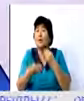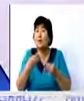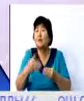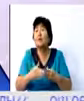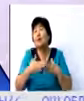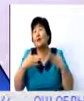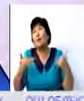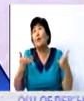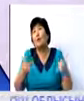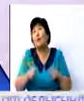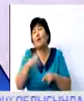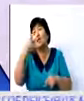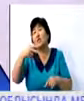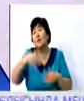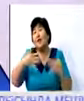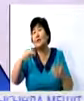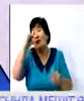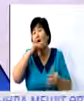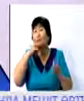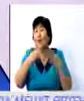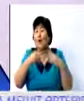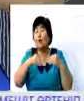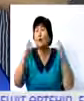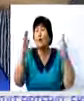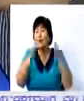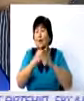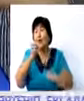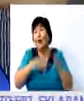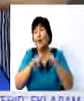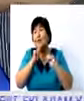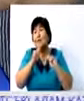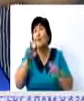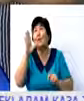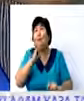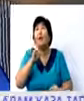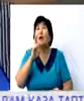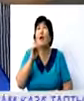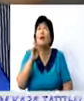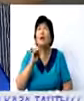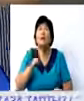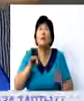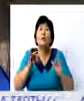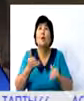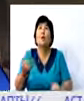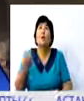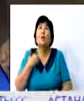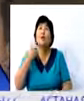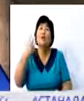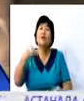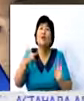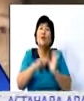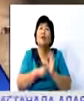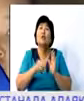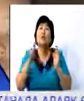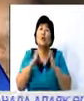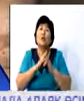ұстаныммен бүгінге дейін 20-дан астам қазақ отбасына баспана қуанышын сыйлап үлгерген қарекет қайырымдылық қоры Қызылордада 26-шы